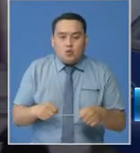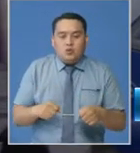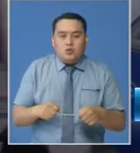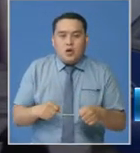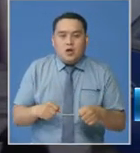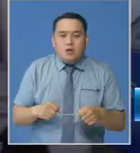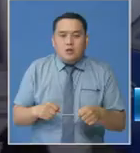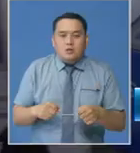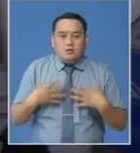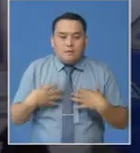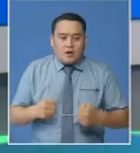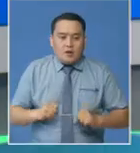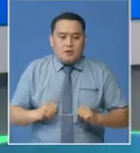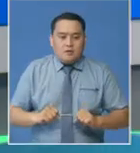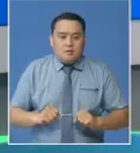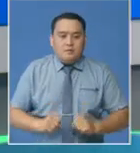доступное здравоохранение.